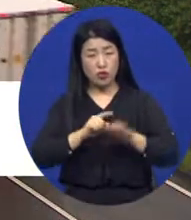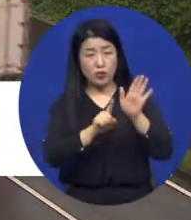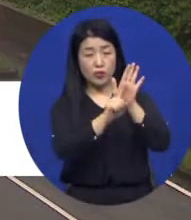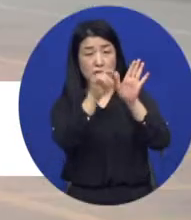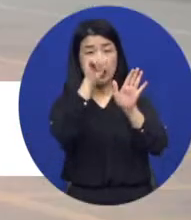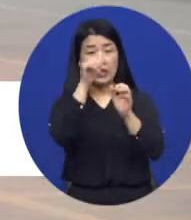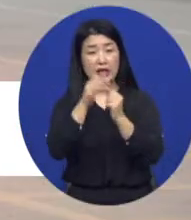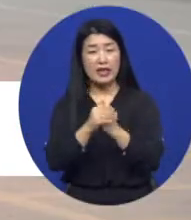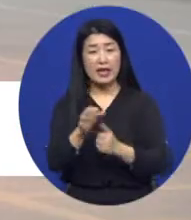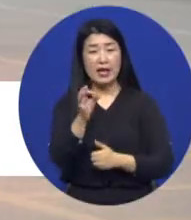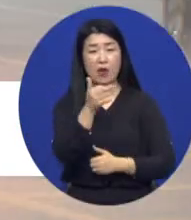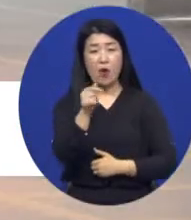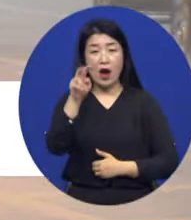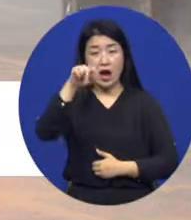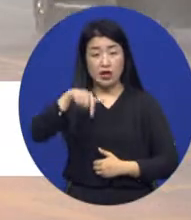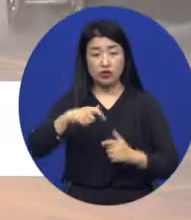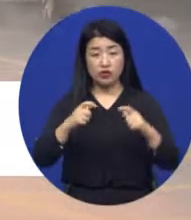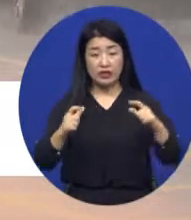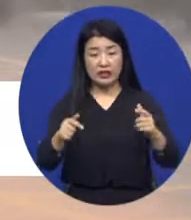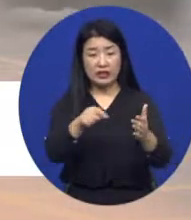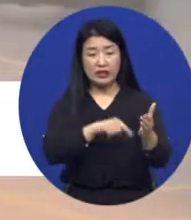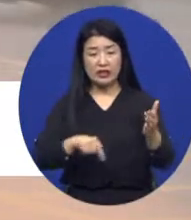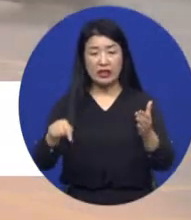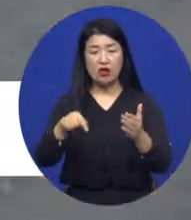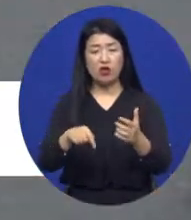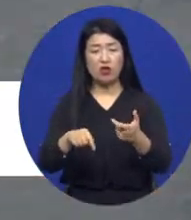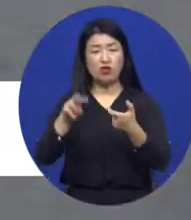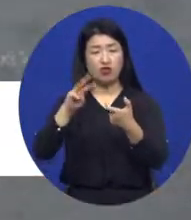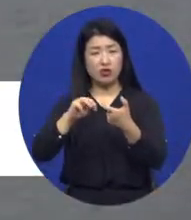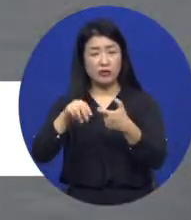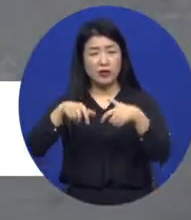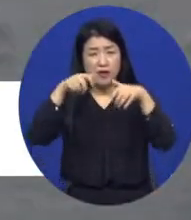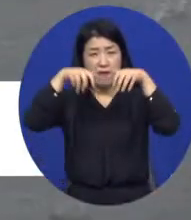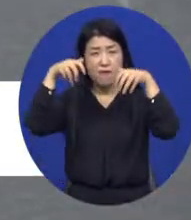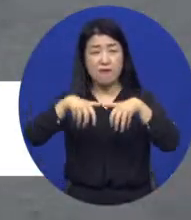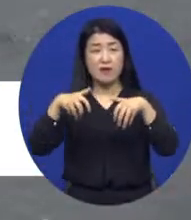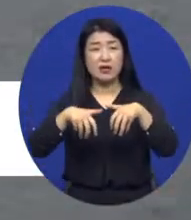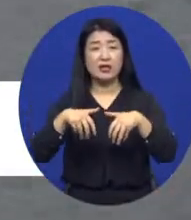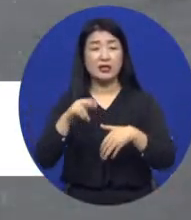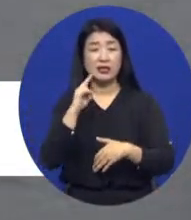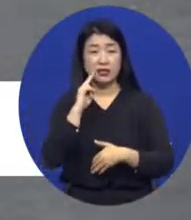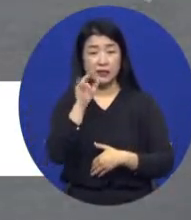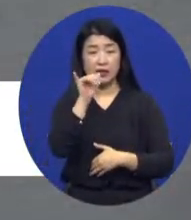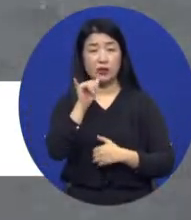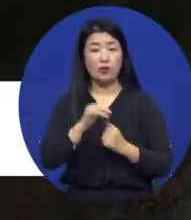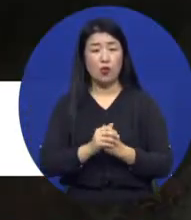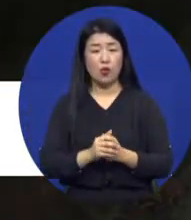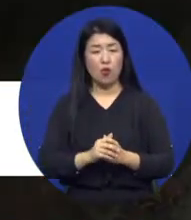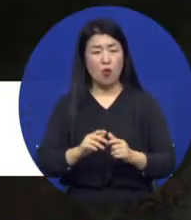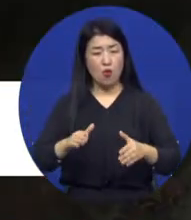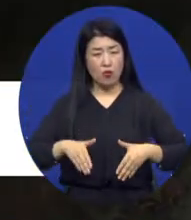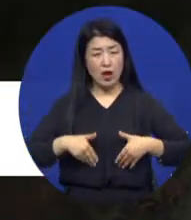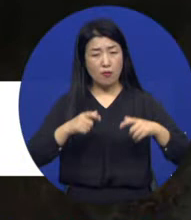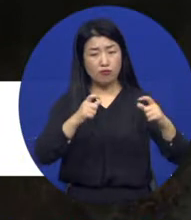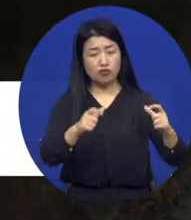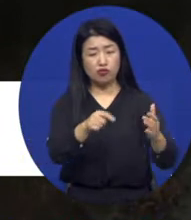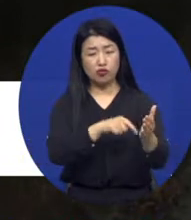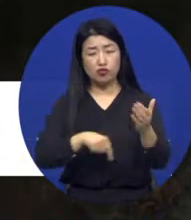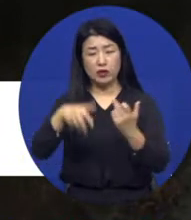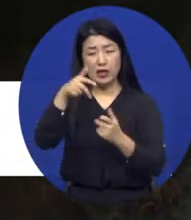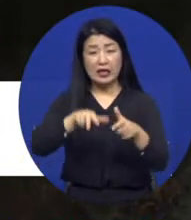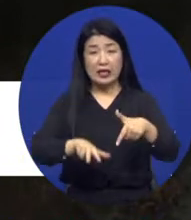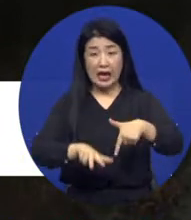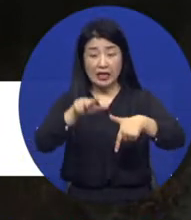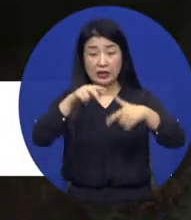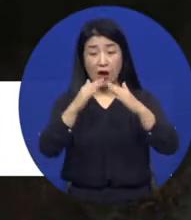서귀포시 안덕면 화순리 4 시간당 60mm 의 폭우가 쏟아졌습니다 이는 남부의 집중돼 저희 퍼시 강정마을에서